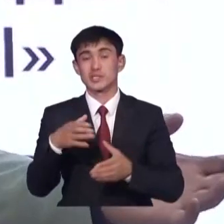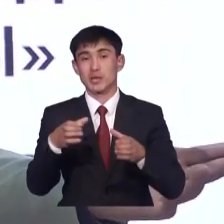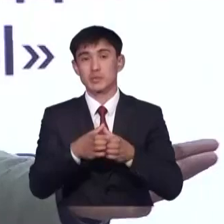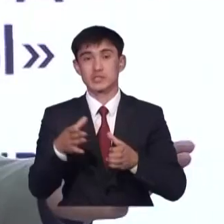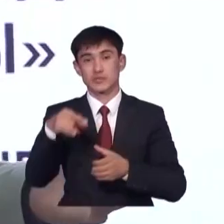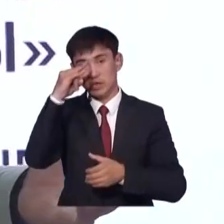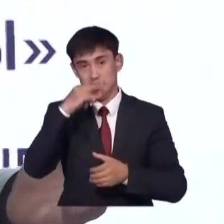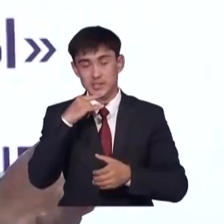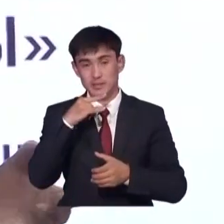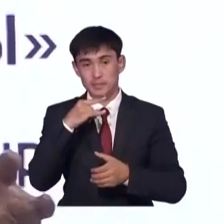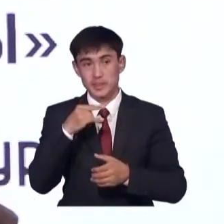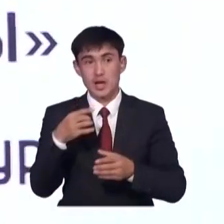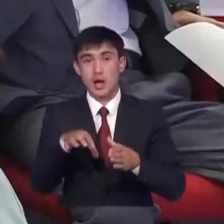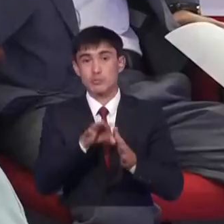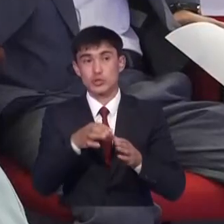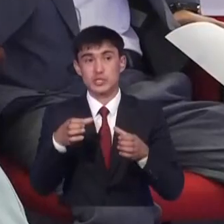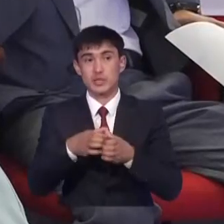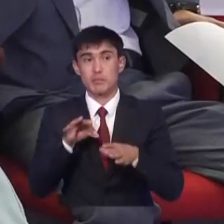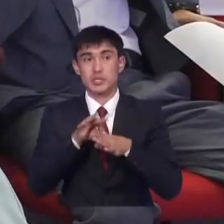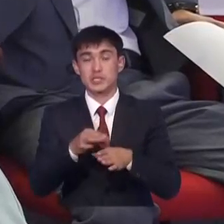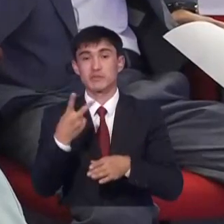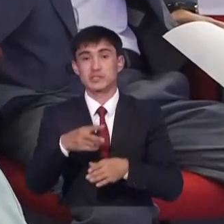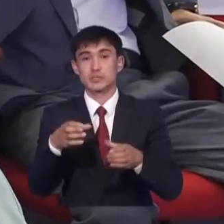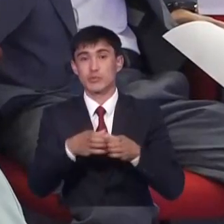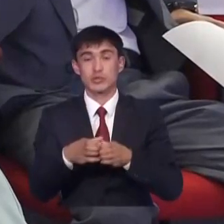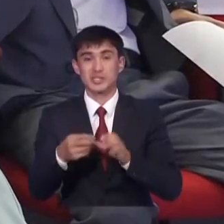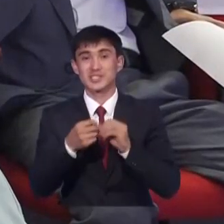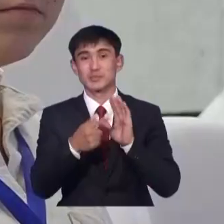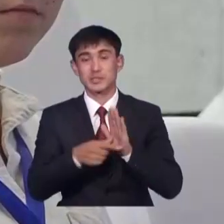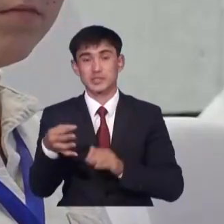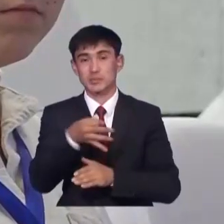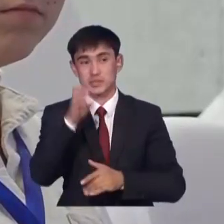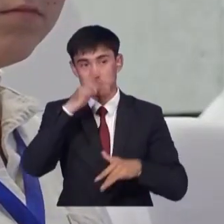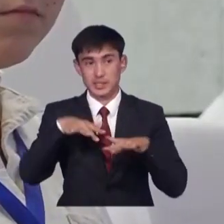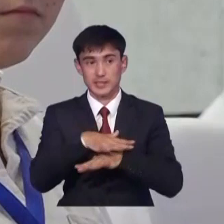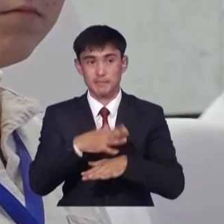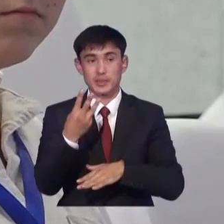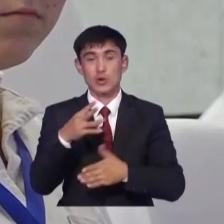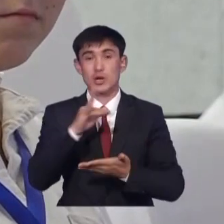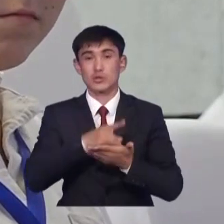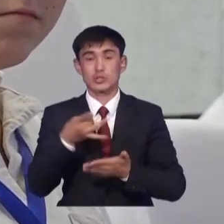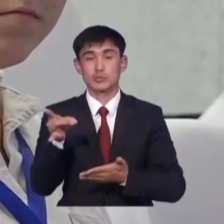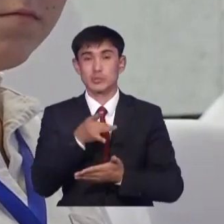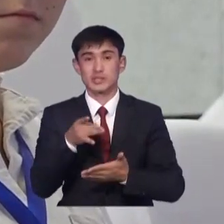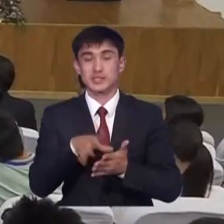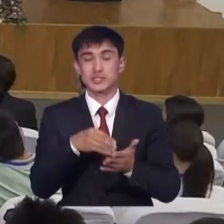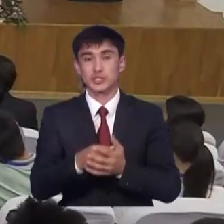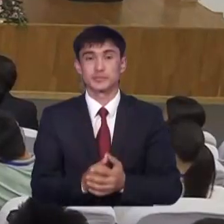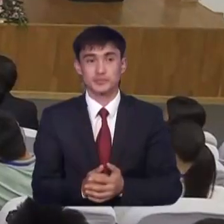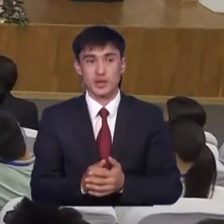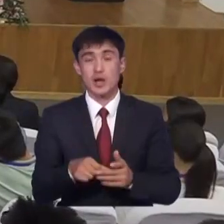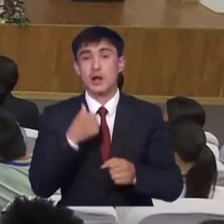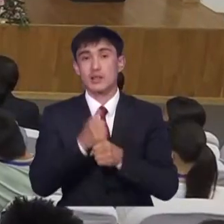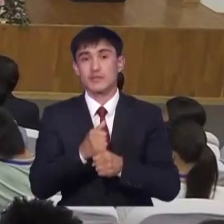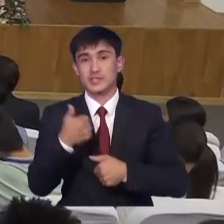со всего Казахстана. В отборочный этап прошли 20 сборных из 17 областей страны и 3 городов республиканского значения.